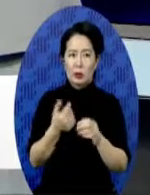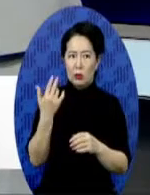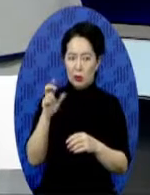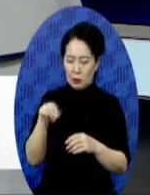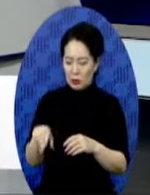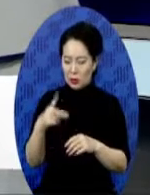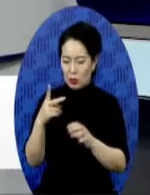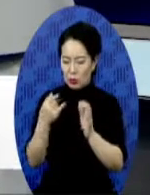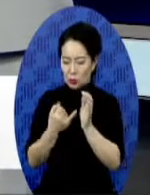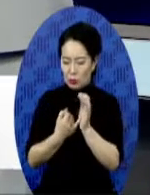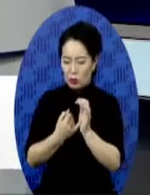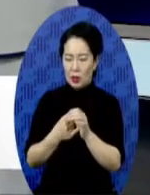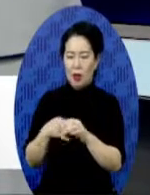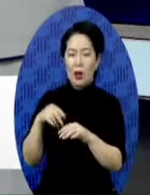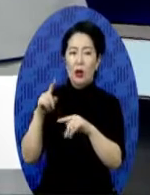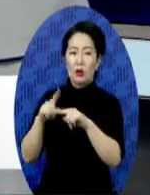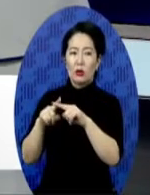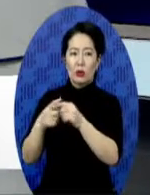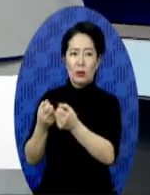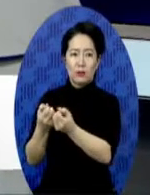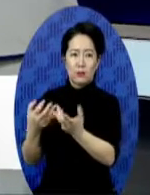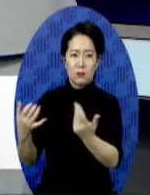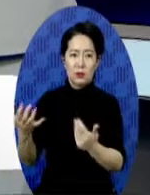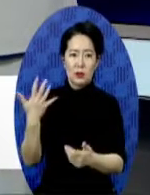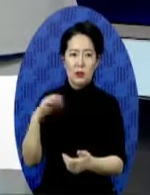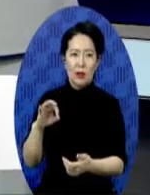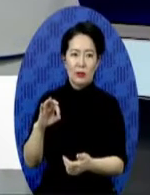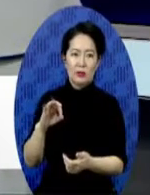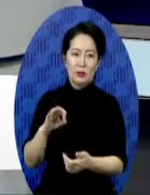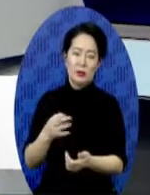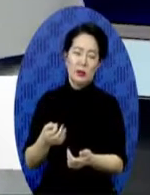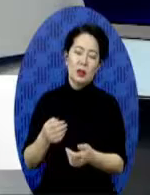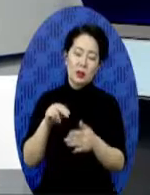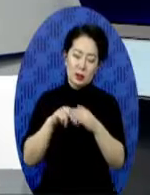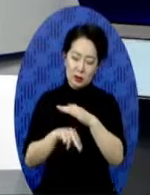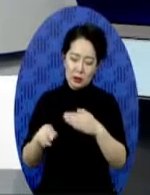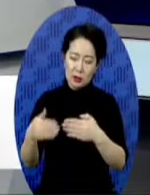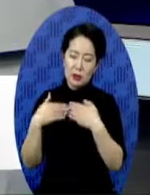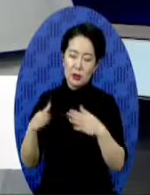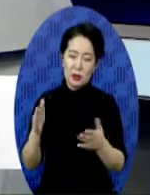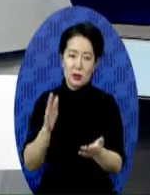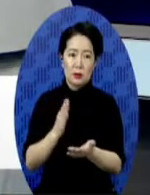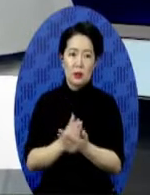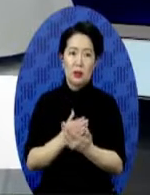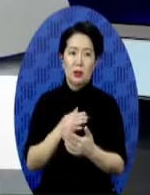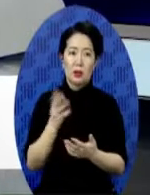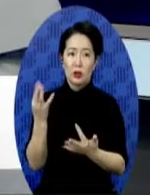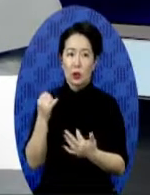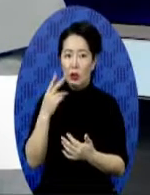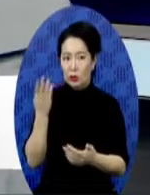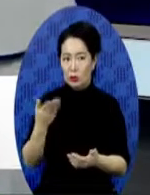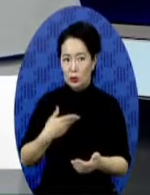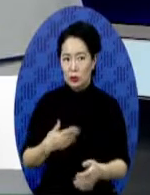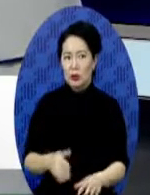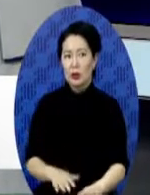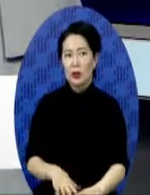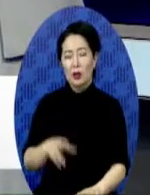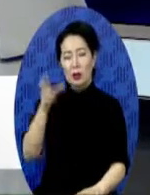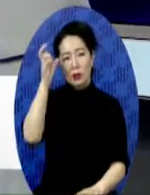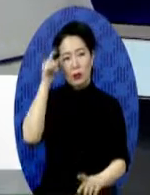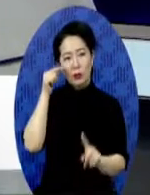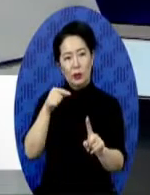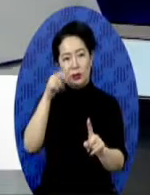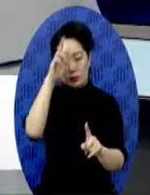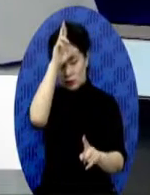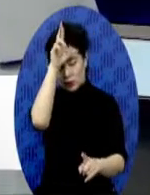26, орон нутагт бол илүү олон тоотой буюу 50 цэцэрлэг ашиглалтанд орсон гэсэн юм тоо үзүүлэлтийг өгж байна. За боловсрол сай шинжилгээ